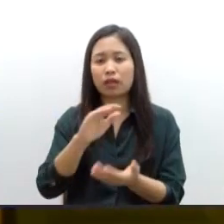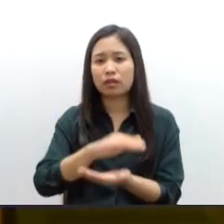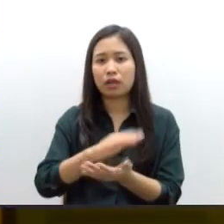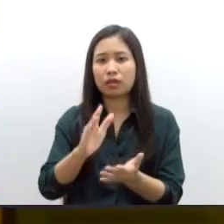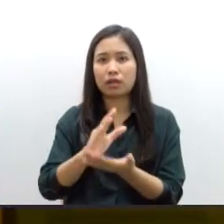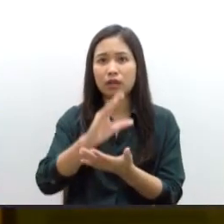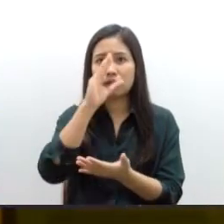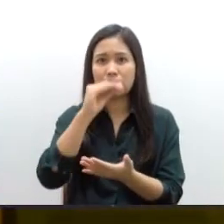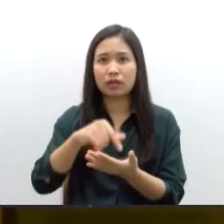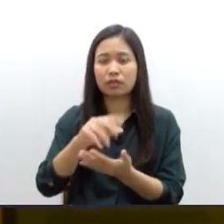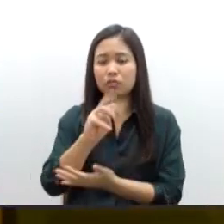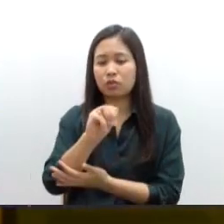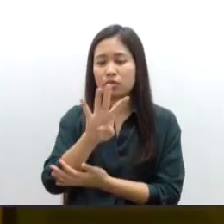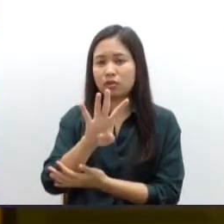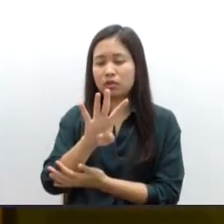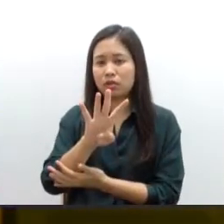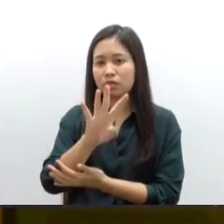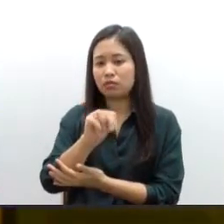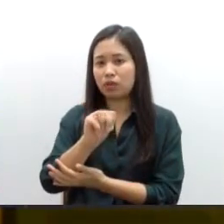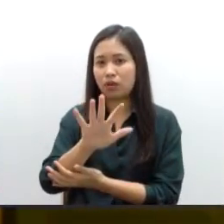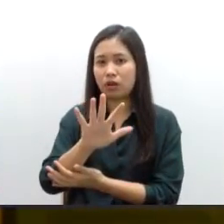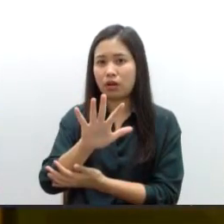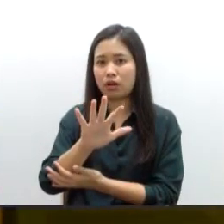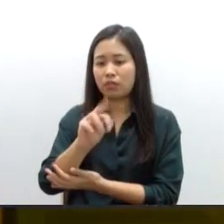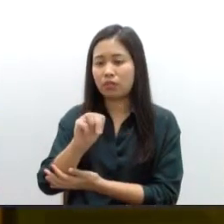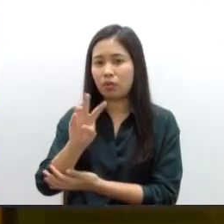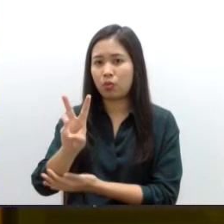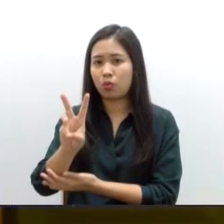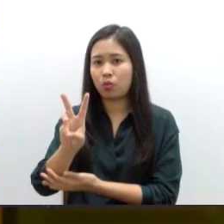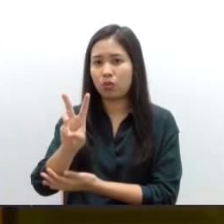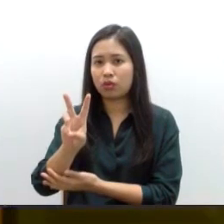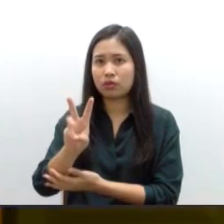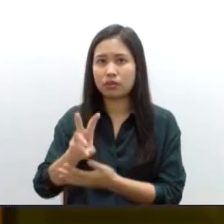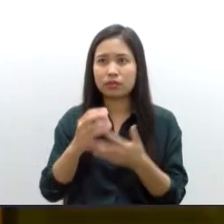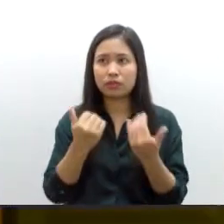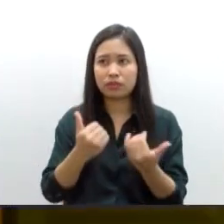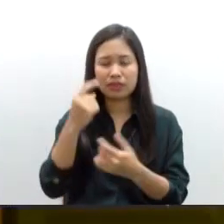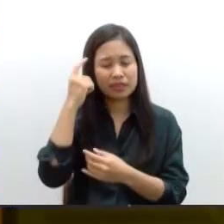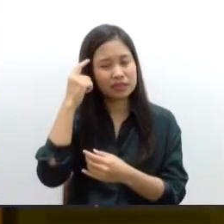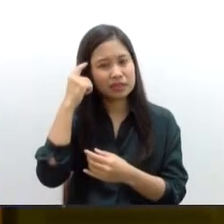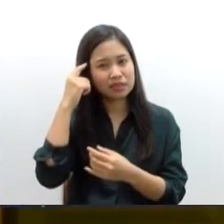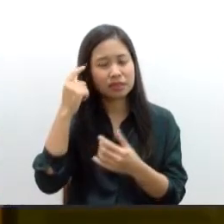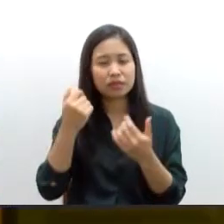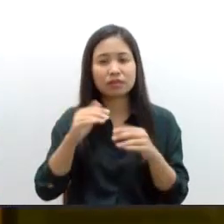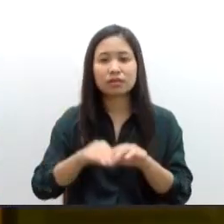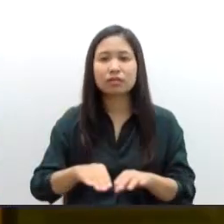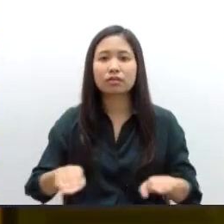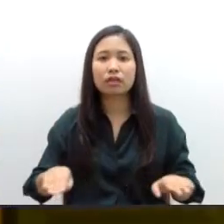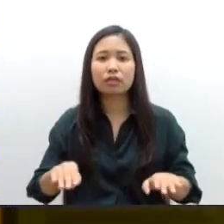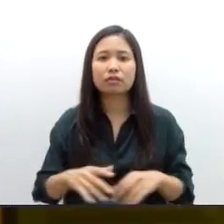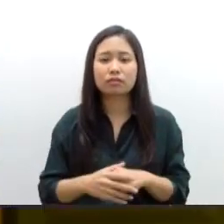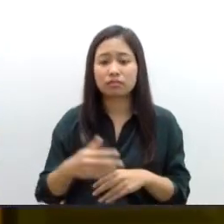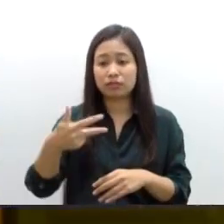ชั้นม.4 ม.5 ม.6 ซึ่งเราคิดว่าเด็กใน